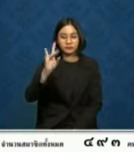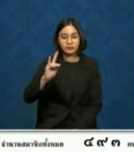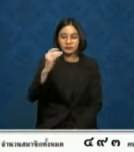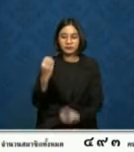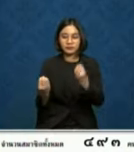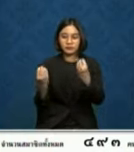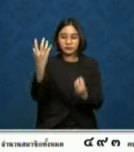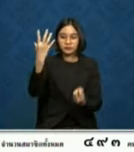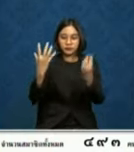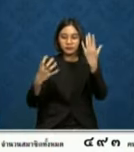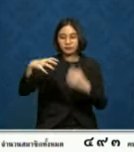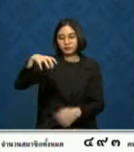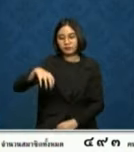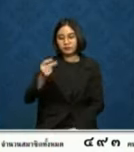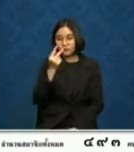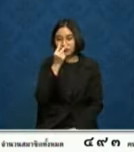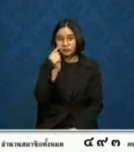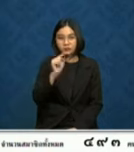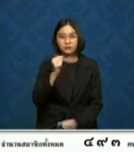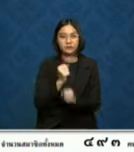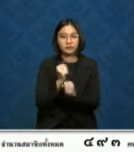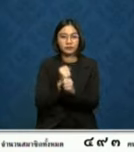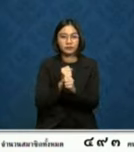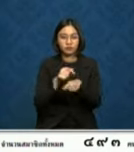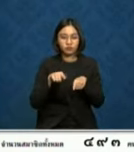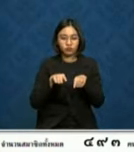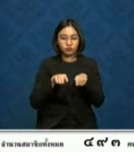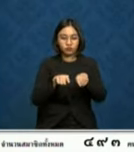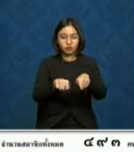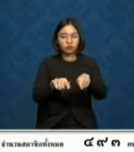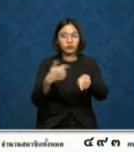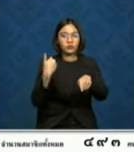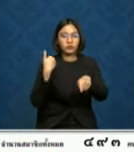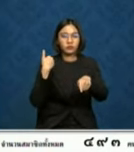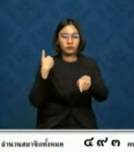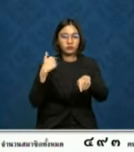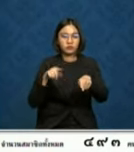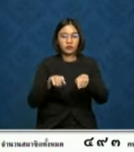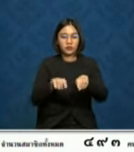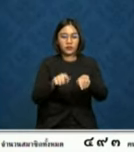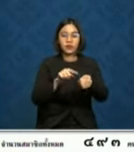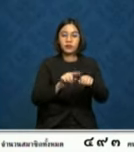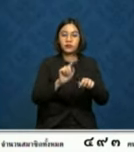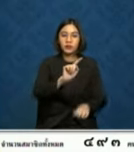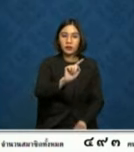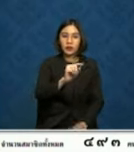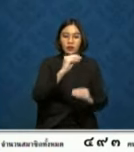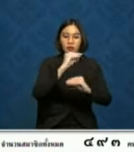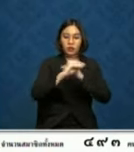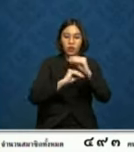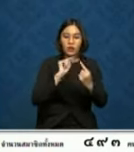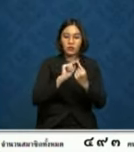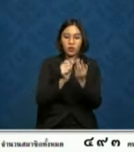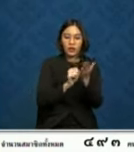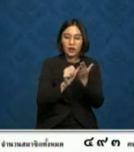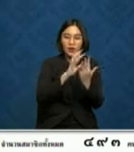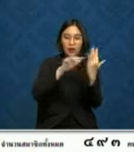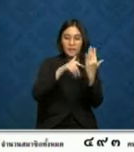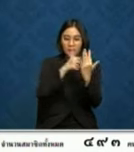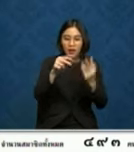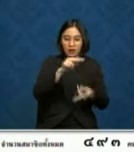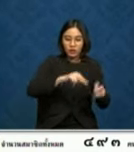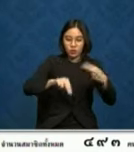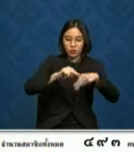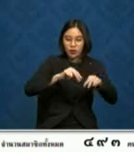พันธุ์พืชเนี่ยเท่าที่ผมดูเนี่ยมันมีการทำงานแบบคู่ขนานกัน 2ทางครับท่านประธานทางนึงก็คือการโครงการที่ใช้ในการปรับปรุงแผนที่ตรวจ